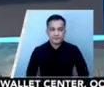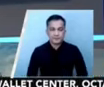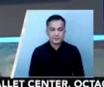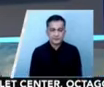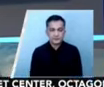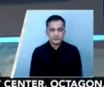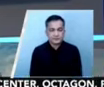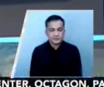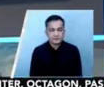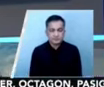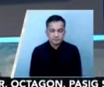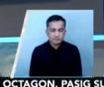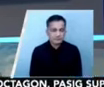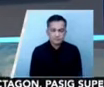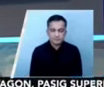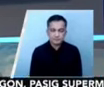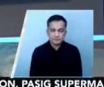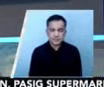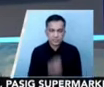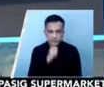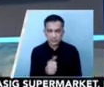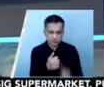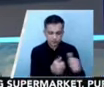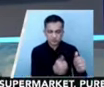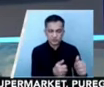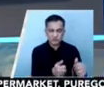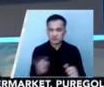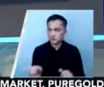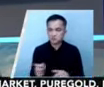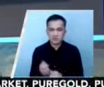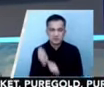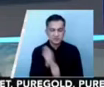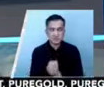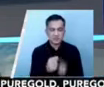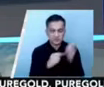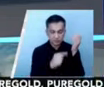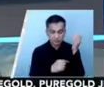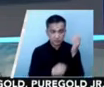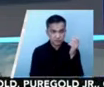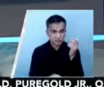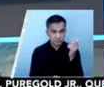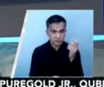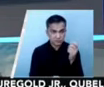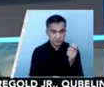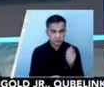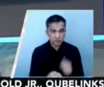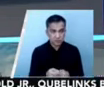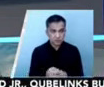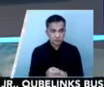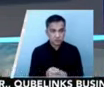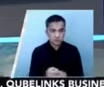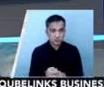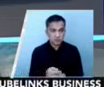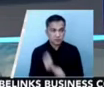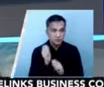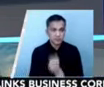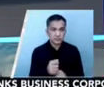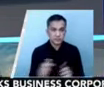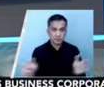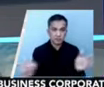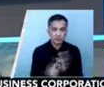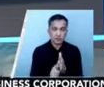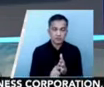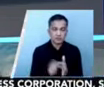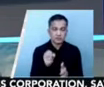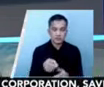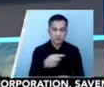Hindi susunod ang ilang mangingisda sa Zambales sa fishing ban na ipatutupad ng China hanggang sa